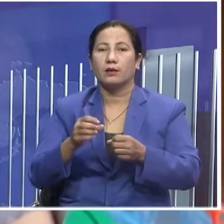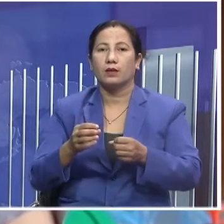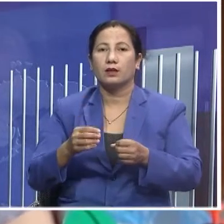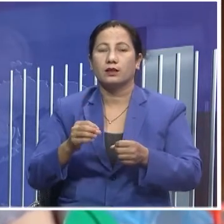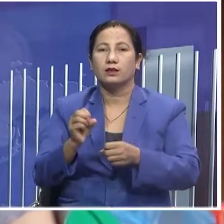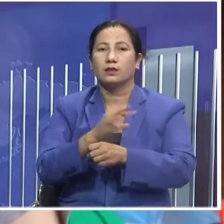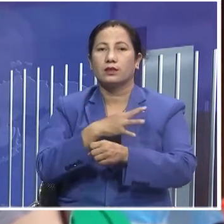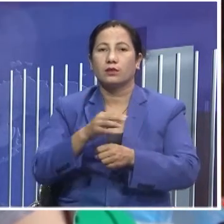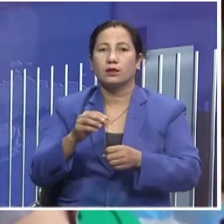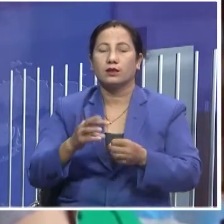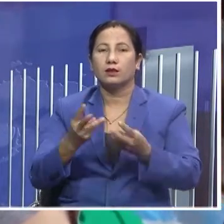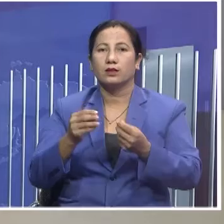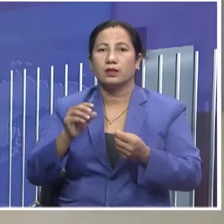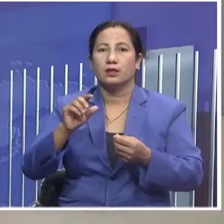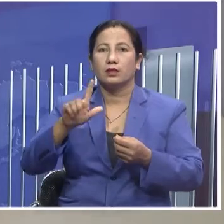सङ्ख्या